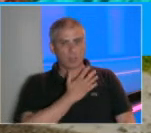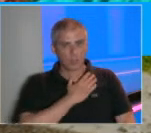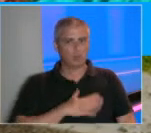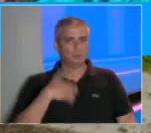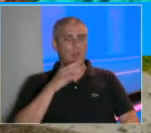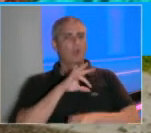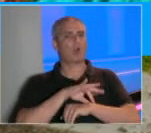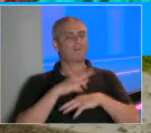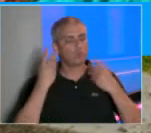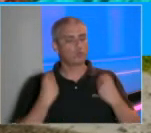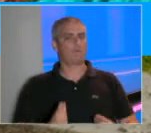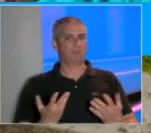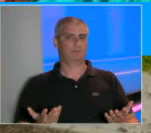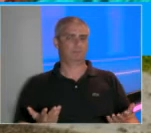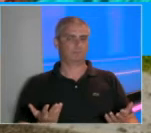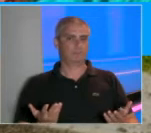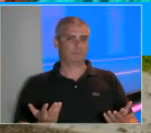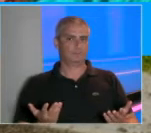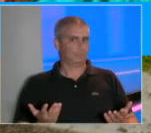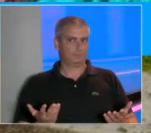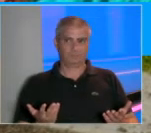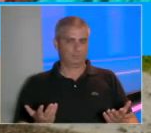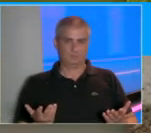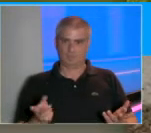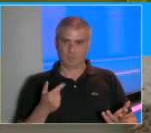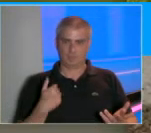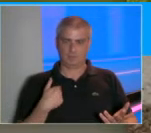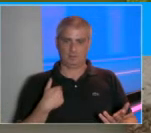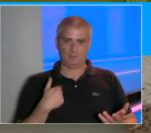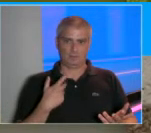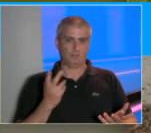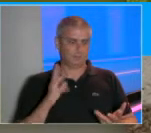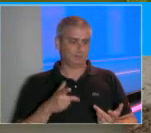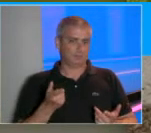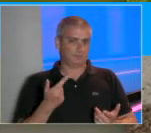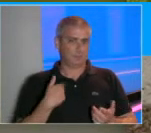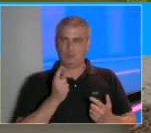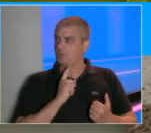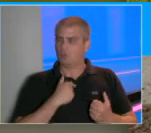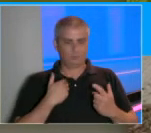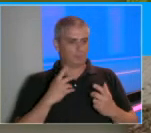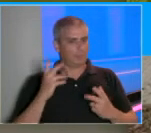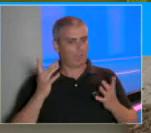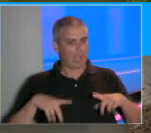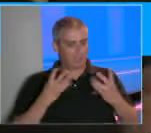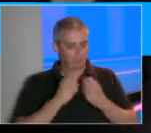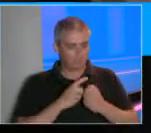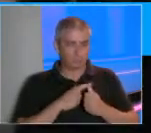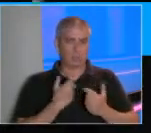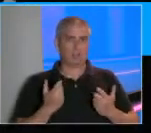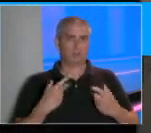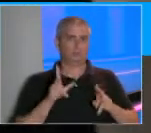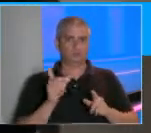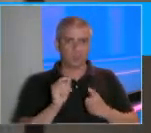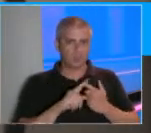רוצים להיות רופאים טובים במדינת ישראל, אבל אנחנו גם רוצים חיים נורמליים, אנחנו רוצים חיי משפחה, חיי